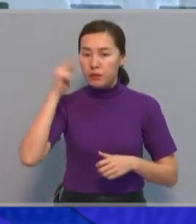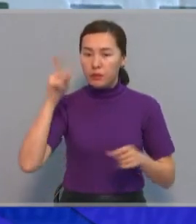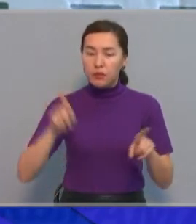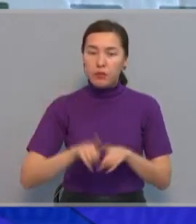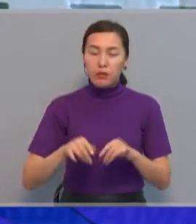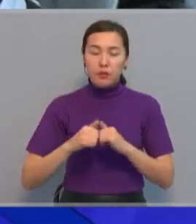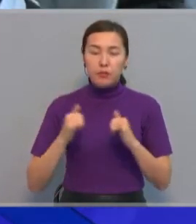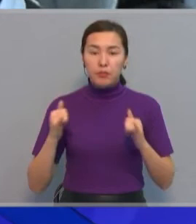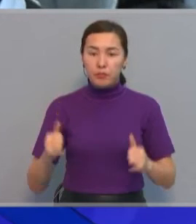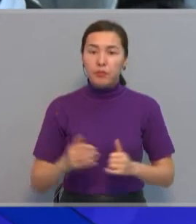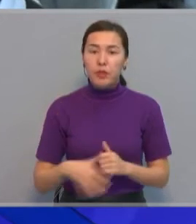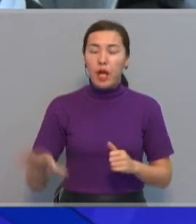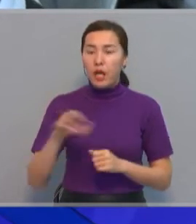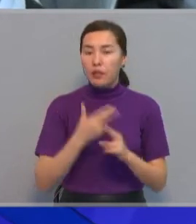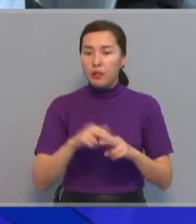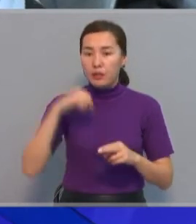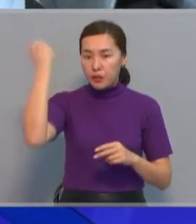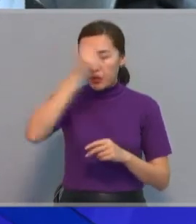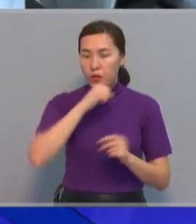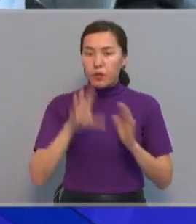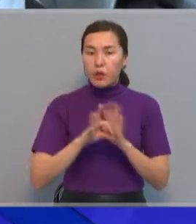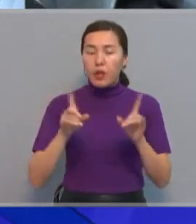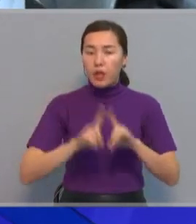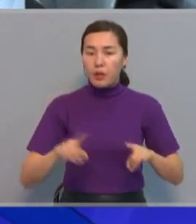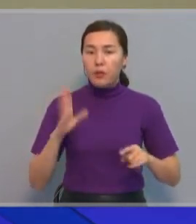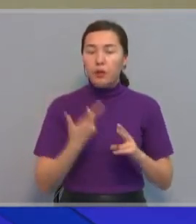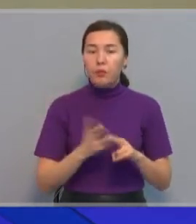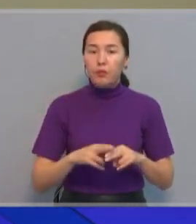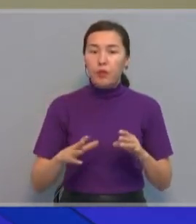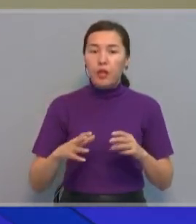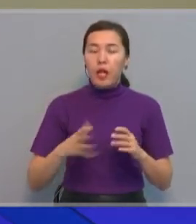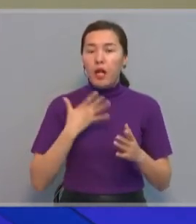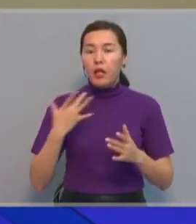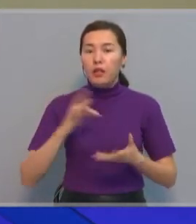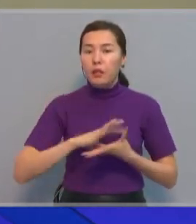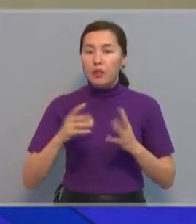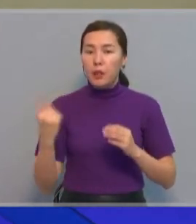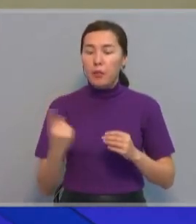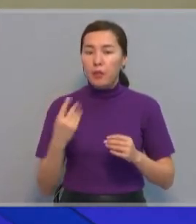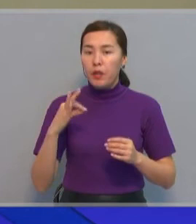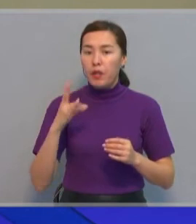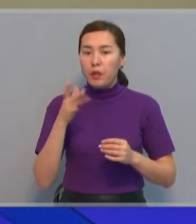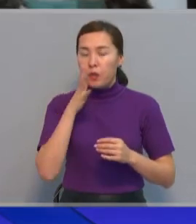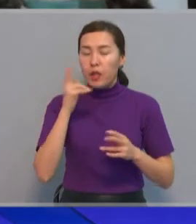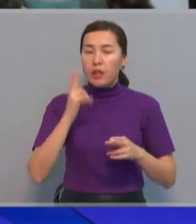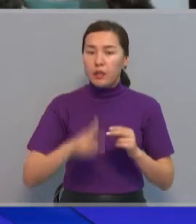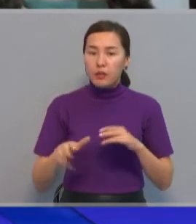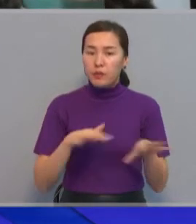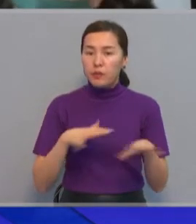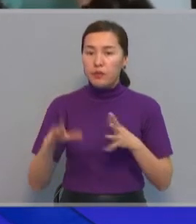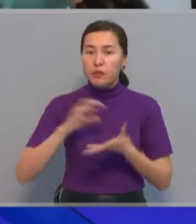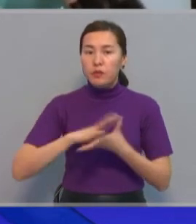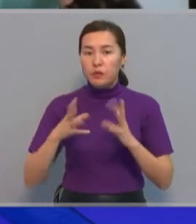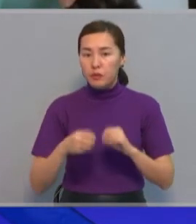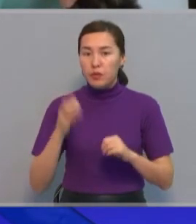деңгейін арттыру. Жалпы биылғы жылы сайлау ерекше болмақ, өйткені дауыс беру тарихта алғаш рет карантин және шектеу шаралары